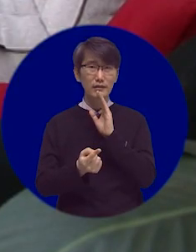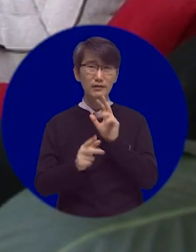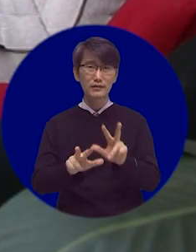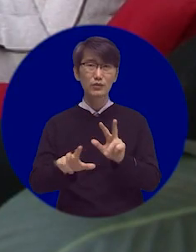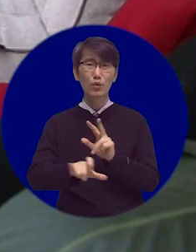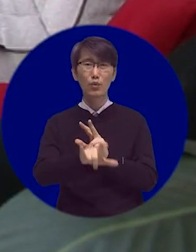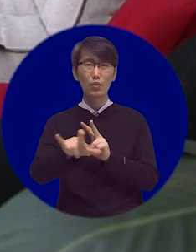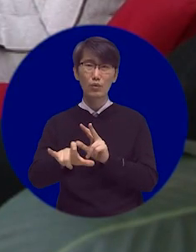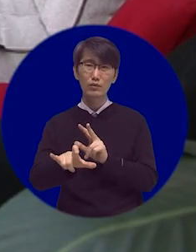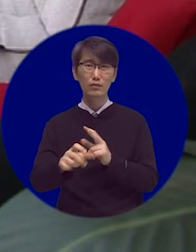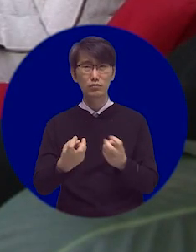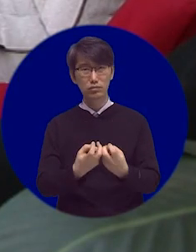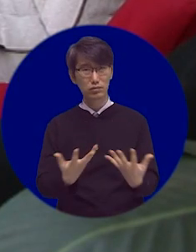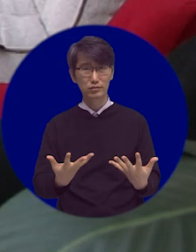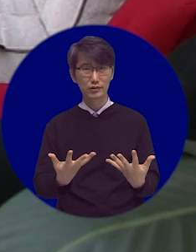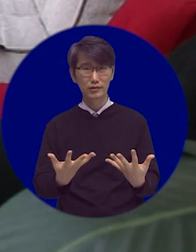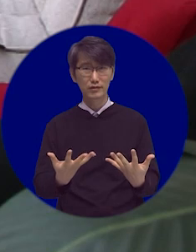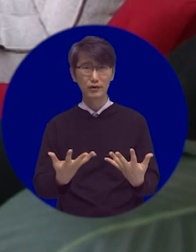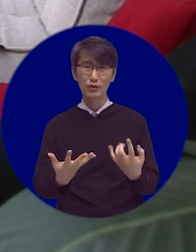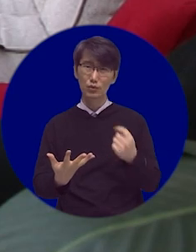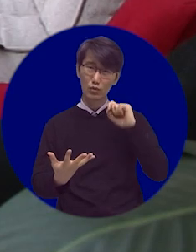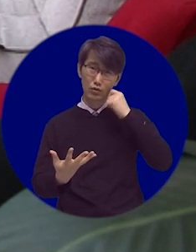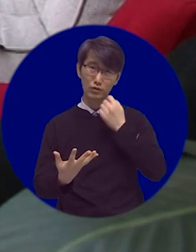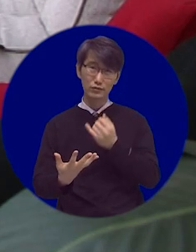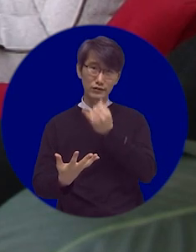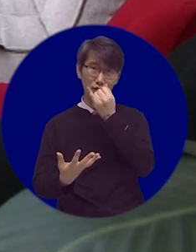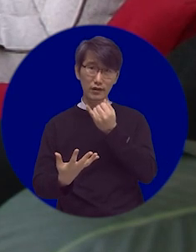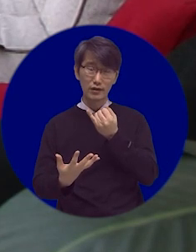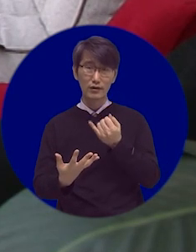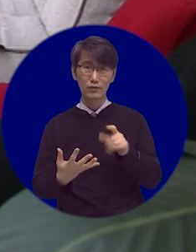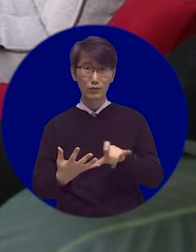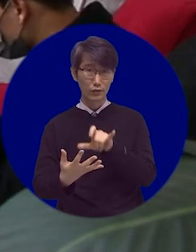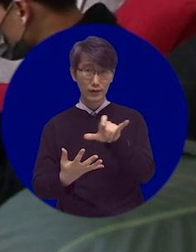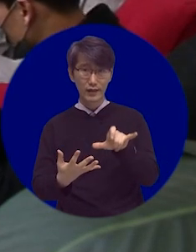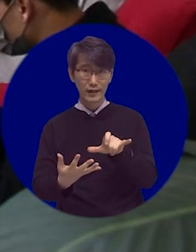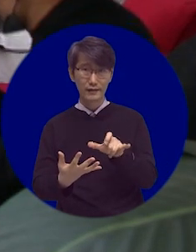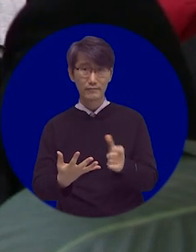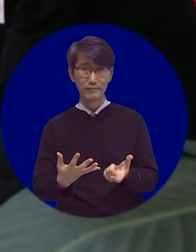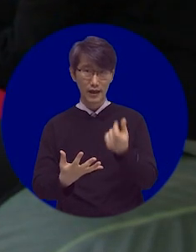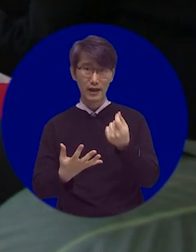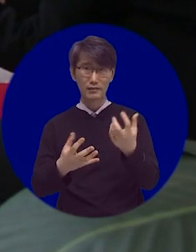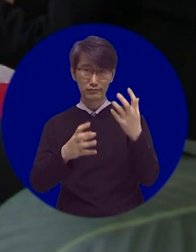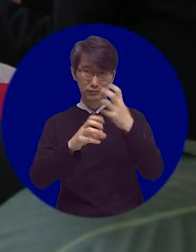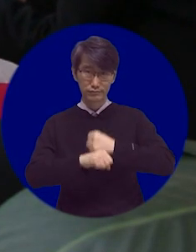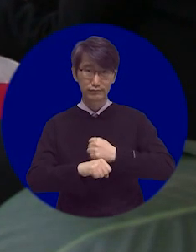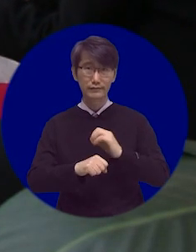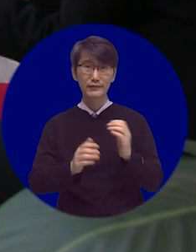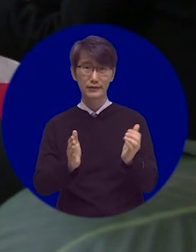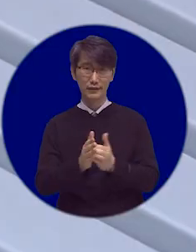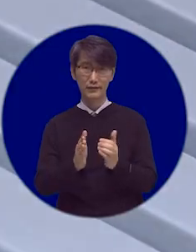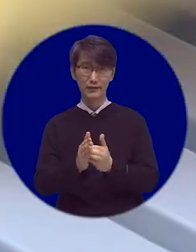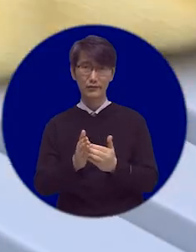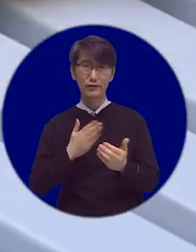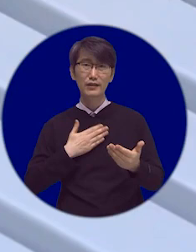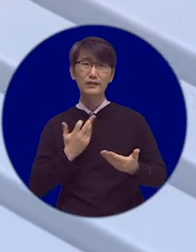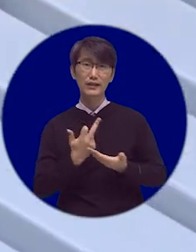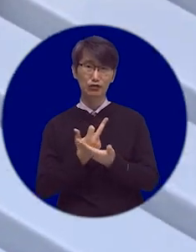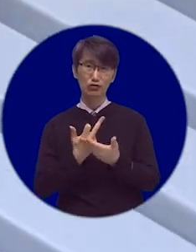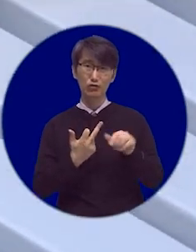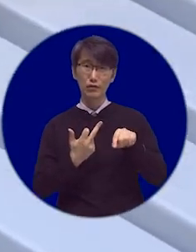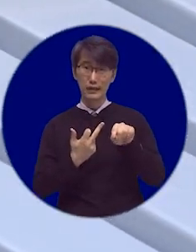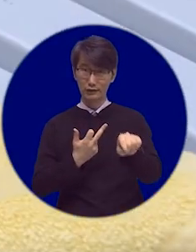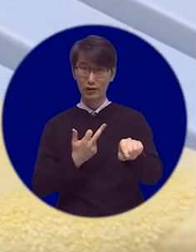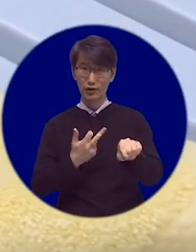현재 코로나 때문에 그런 부분들이 좀 어려움이 있습니다. 코로나가 얼른 종료돼서 저는 제주도나 이런 데